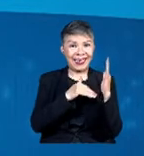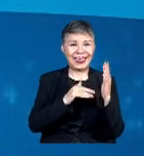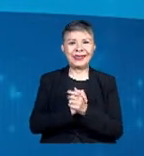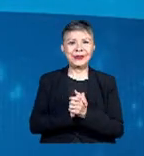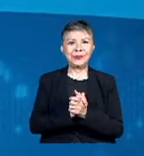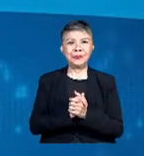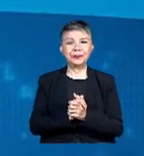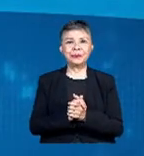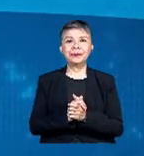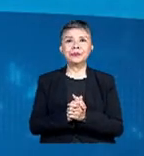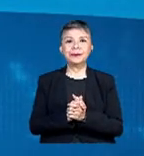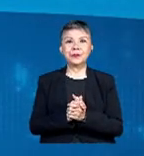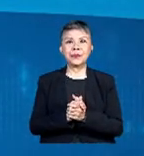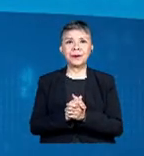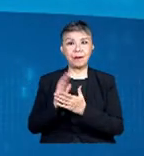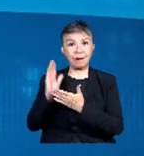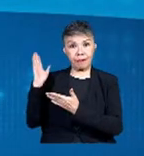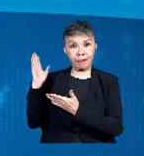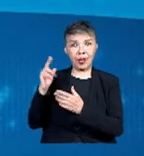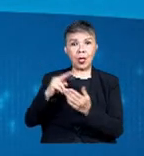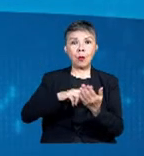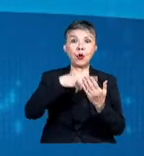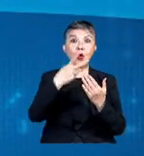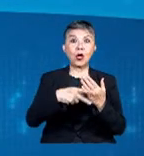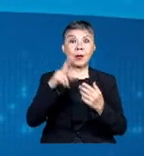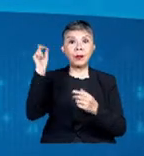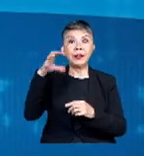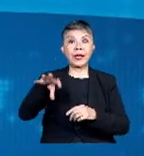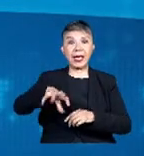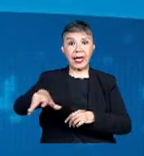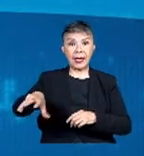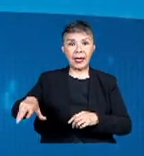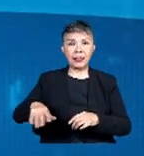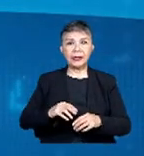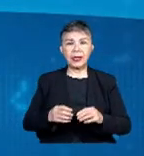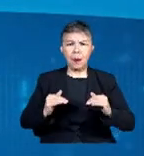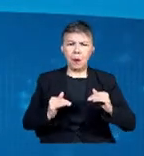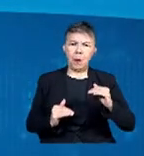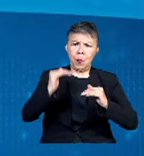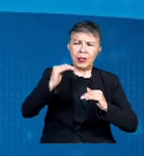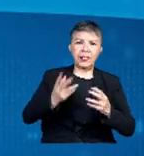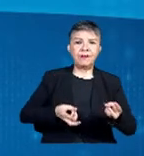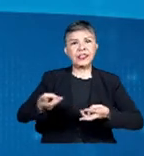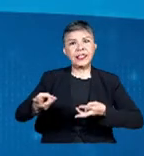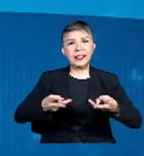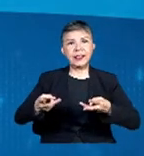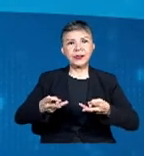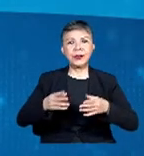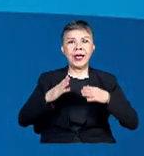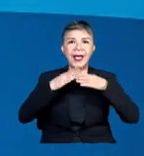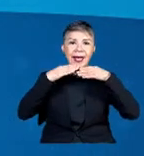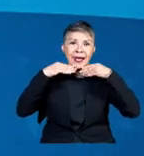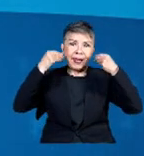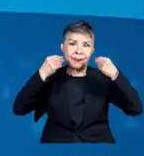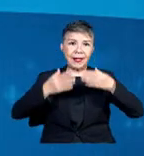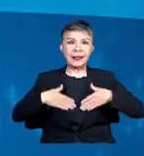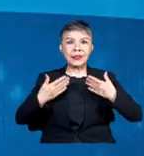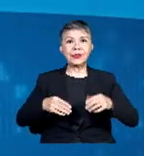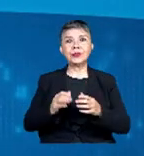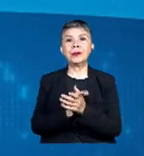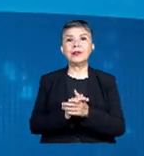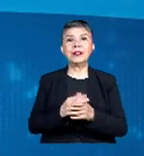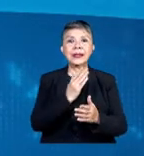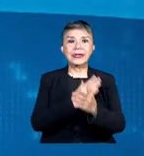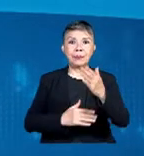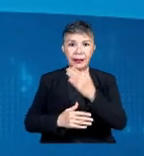dahulu. Pertanyaannya, seperti apa program pemerintah daerah dalam memaksimalkan fasilitas ramah disabilitas yang